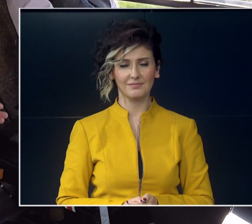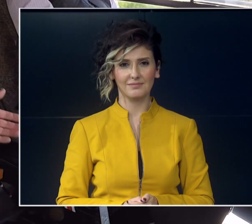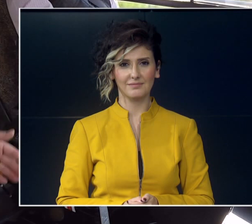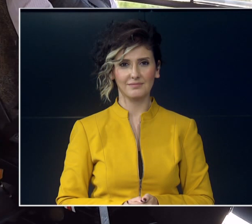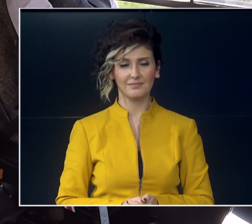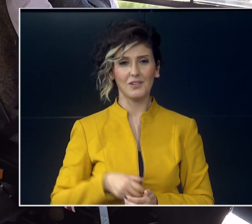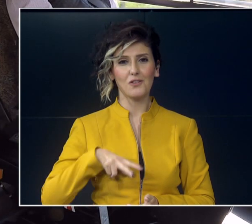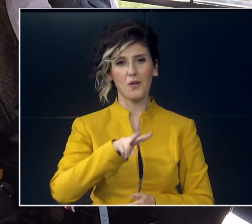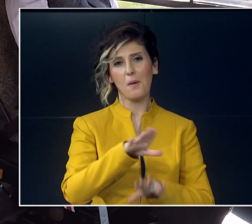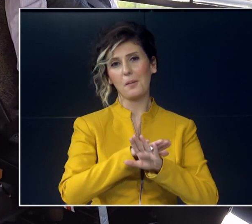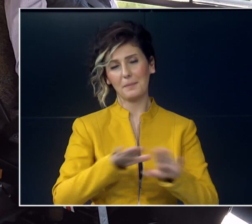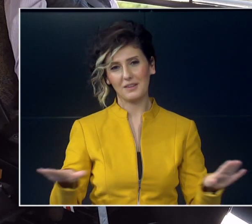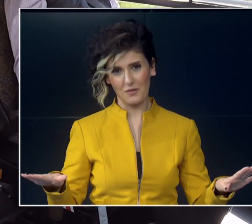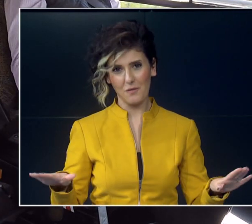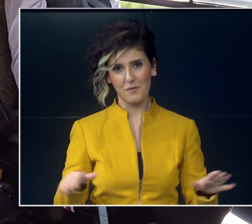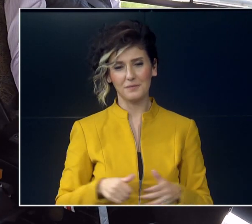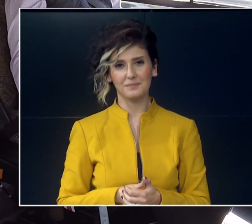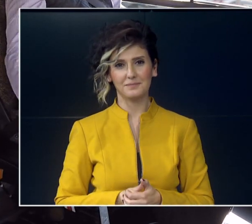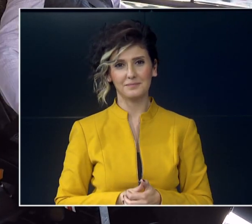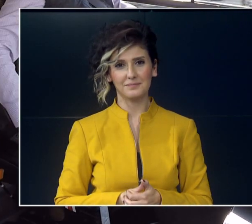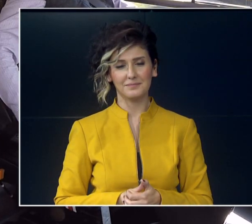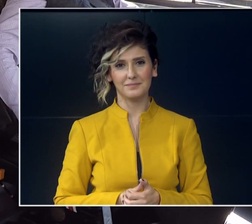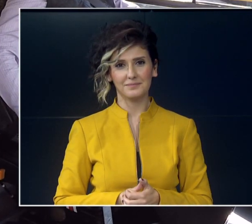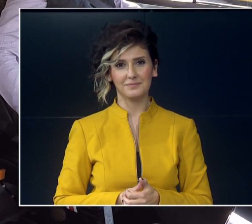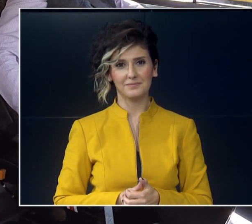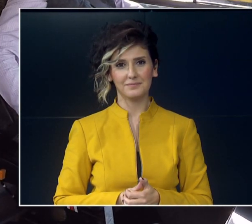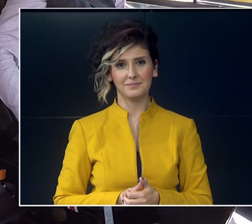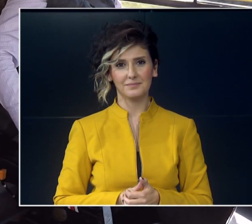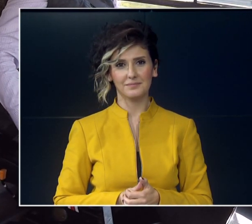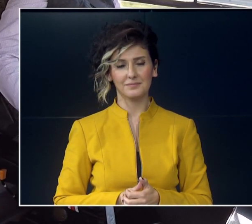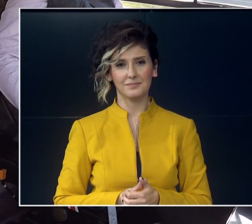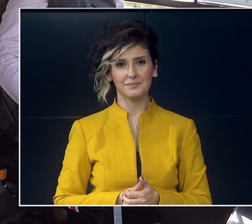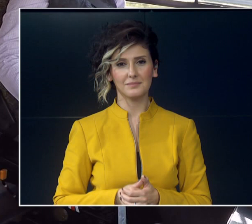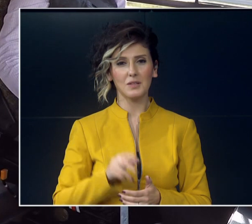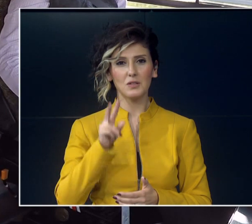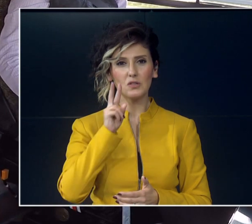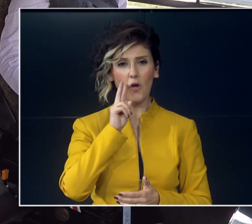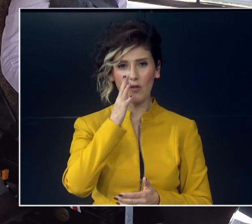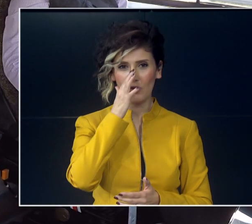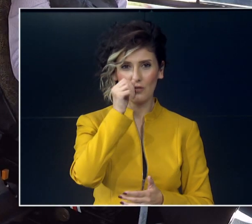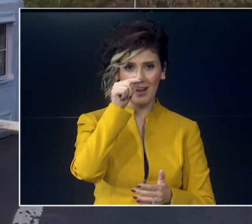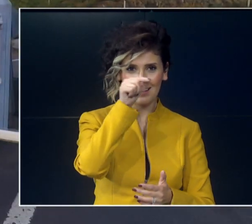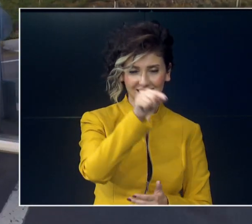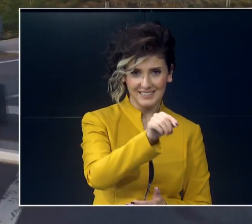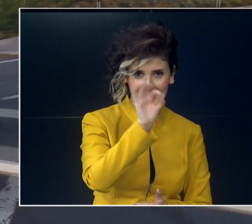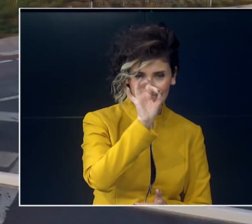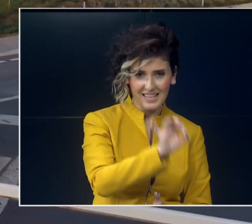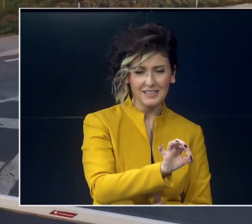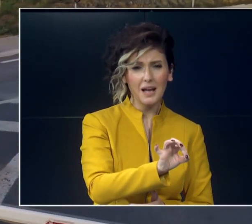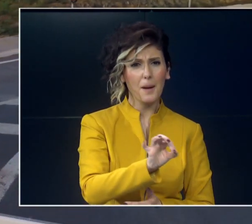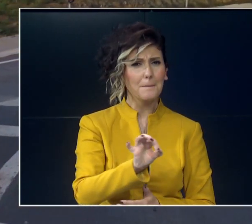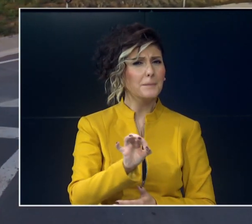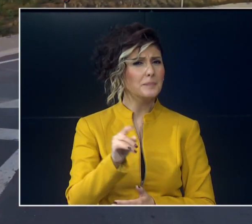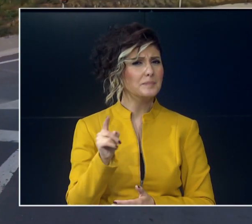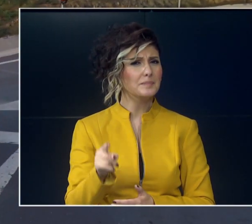Ve yol bitiyor. Biz artık son durakta geldik. Ama böyle bir şey,